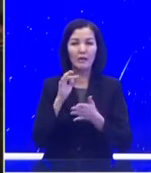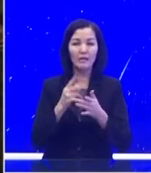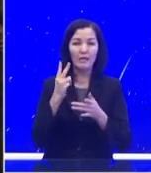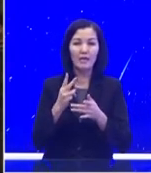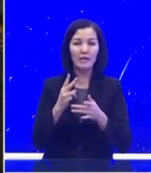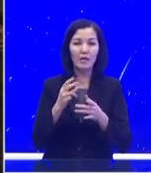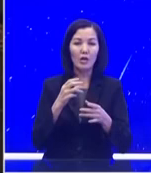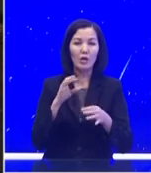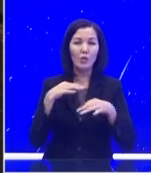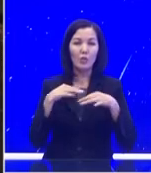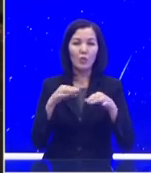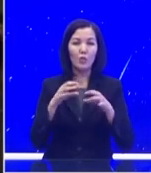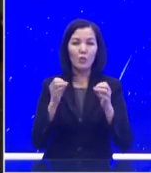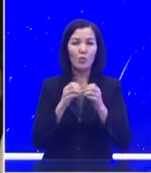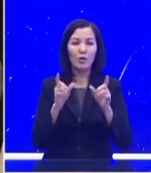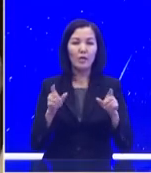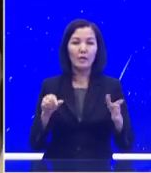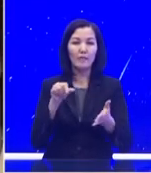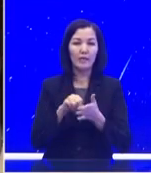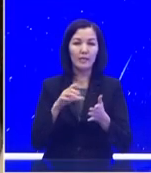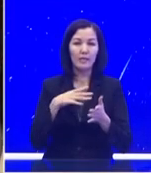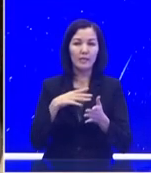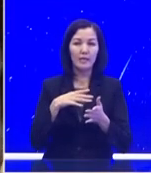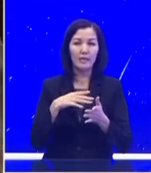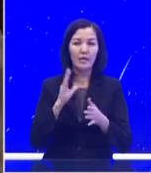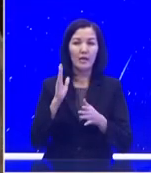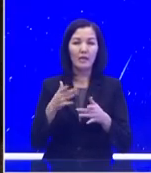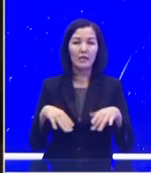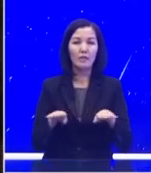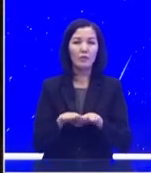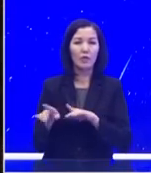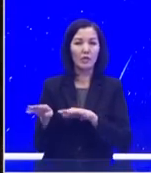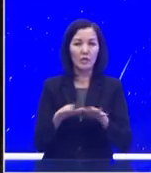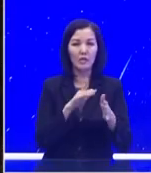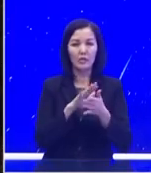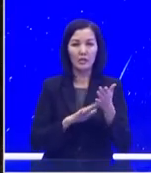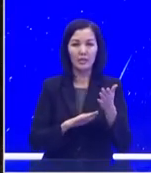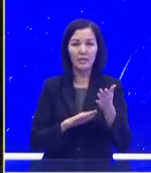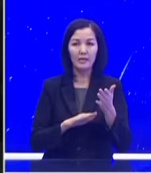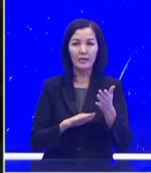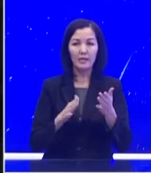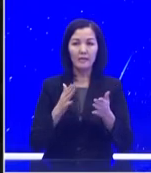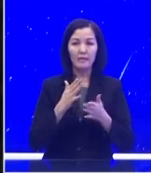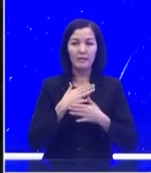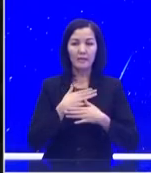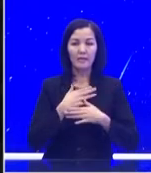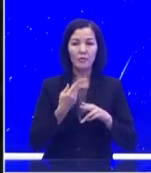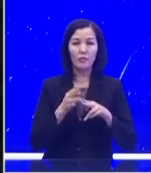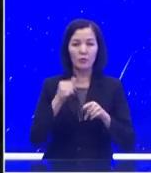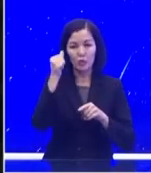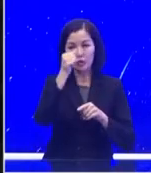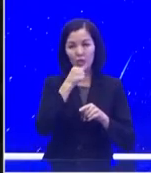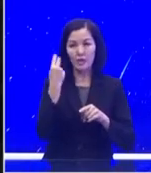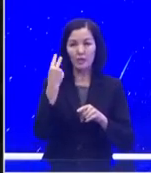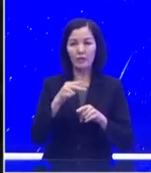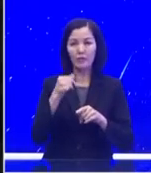және 10 адам жұмылдырылды. Алда бұндай шаралар әрине жалғасады. Бізде осы жылға,